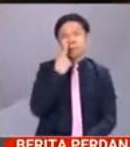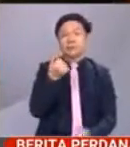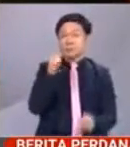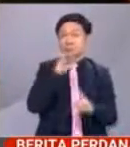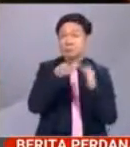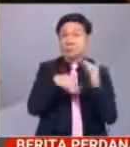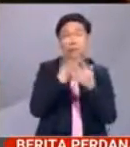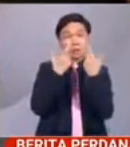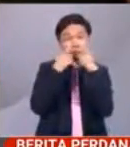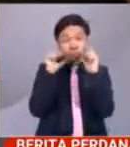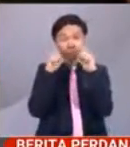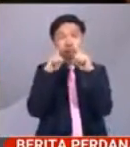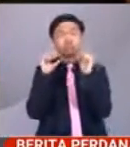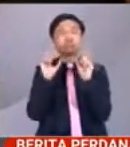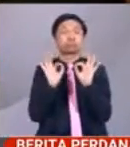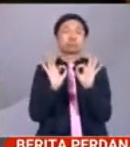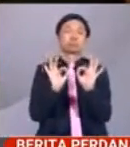lah.